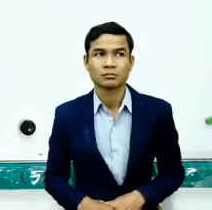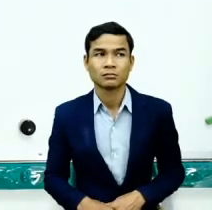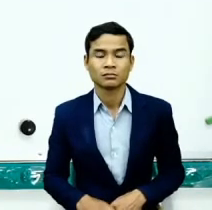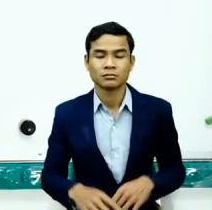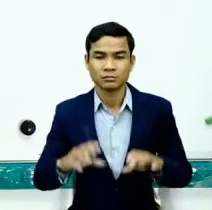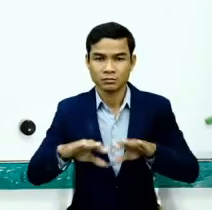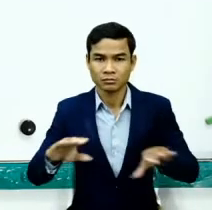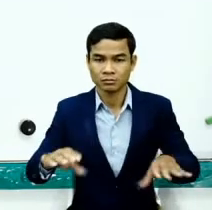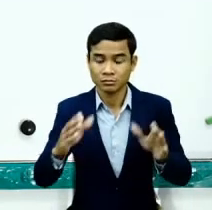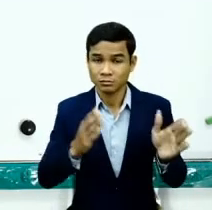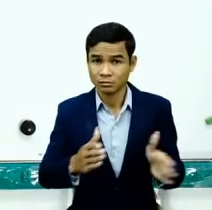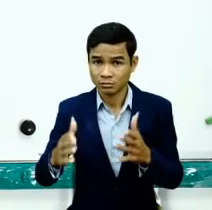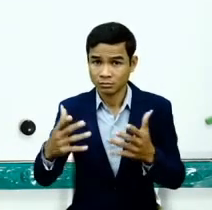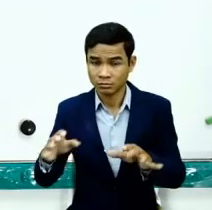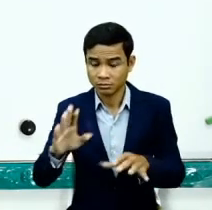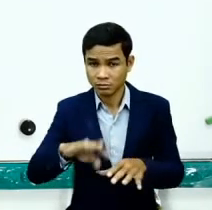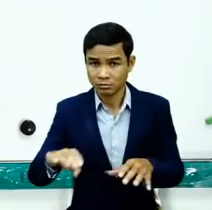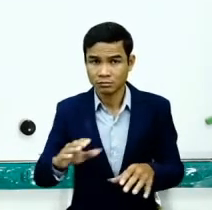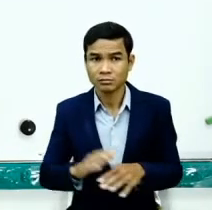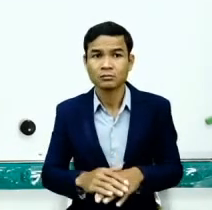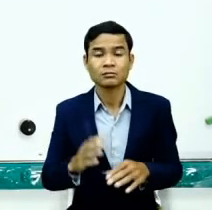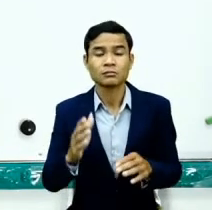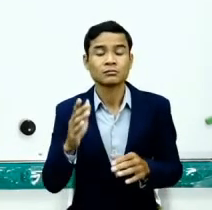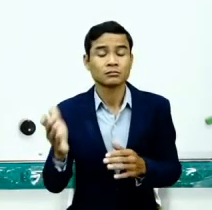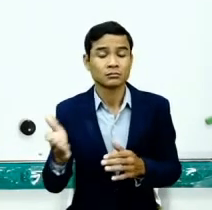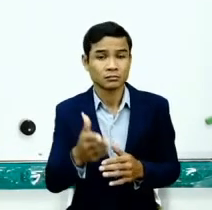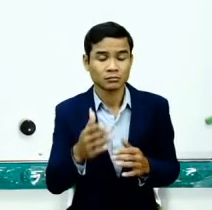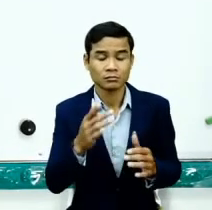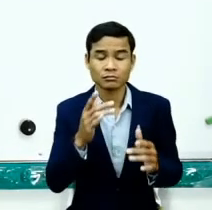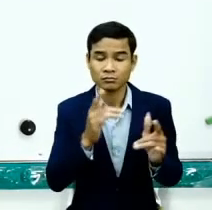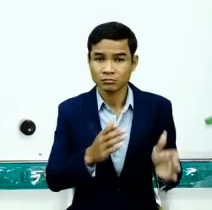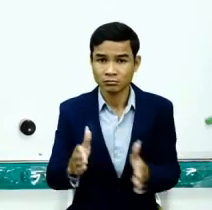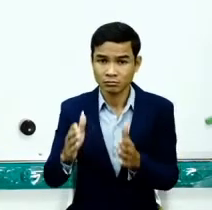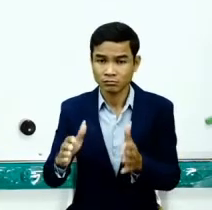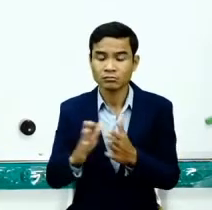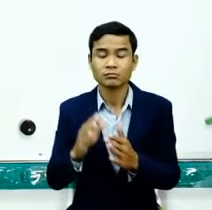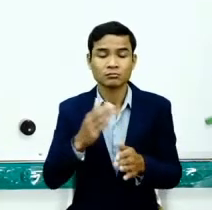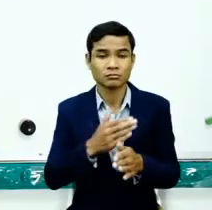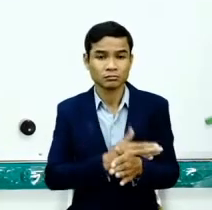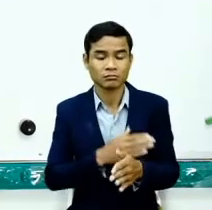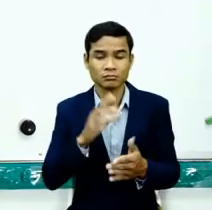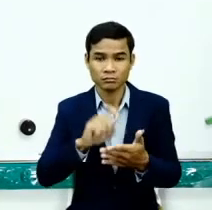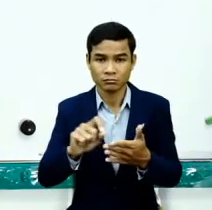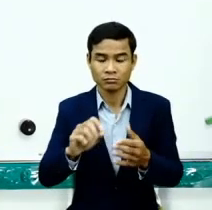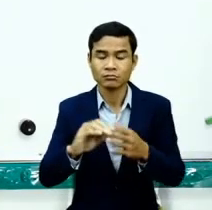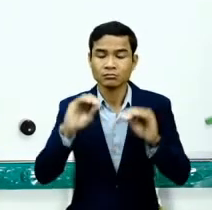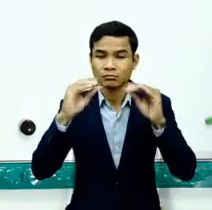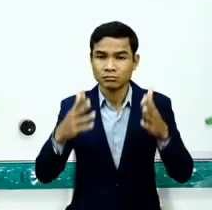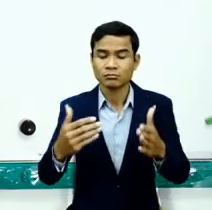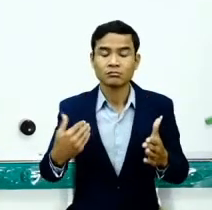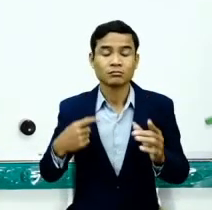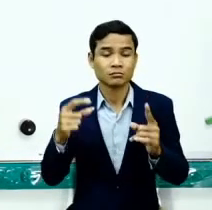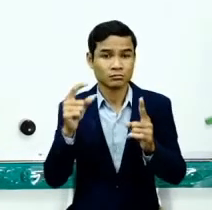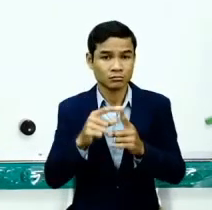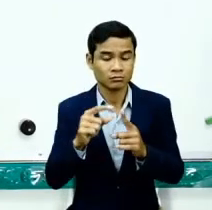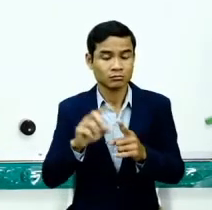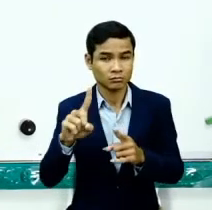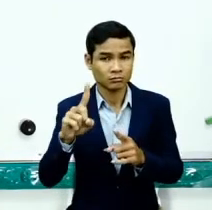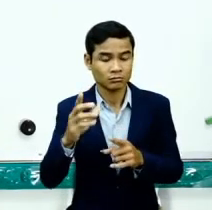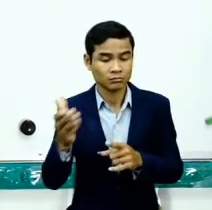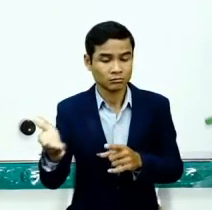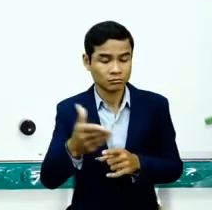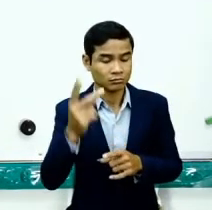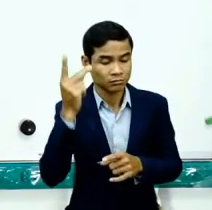con có tìm hỏi đi nơi chà mà tìm hỏi muốn nâng nông con sơ xế nè cử có miền bịa muối nâng nông con cực